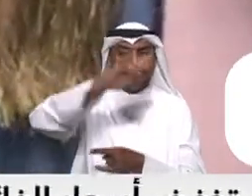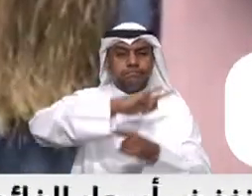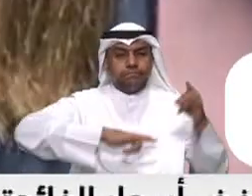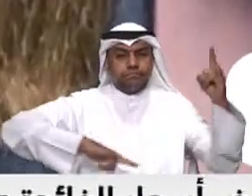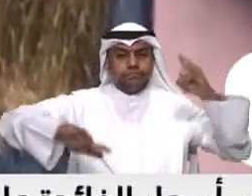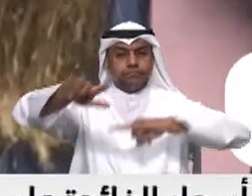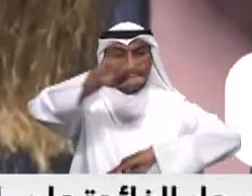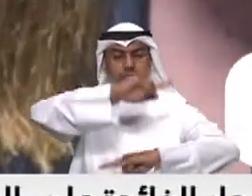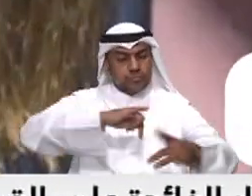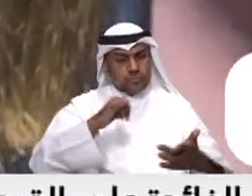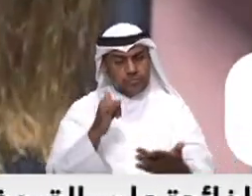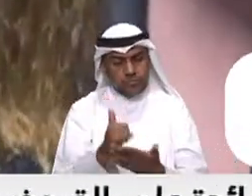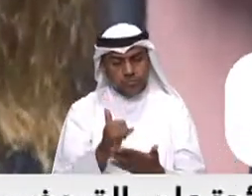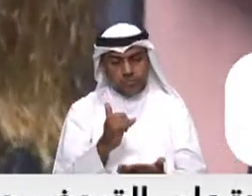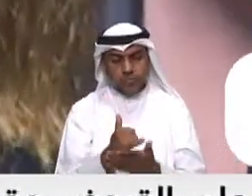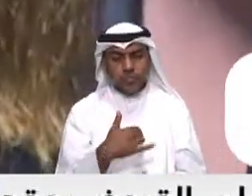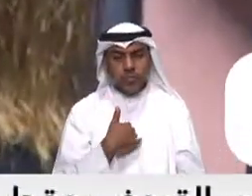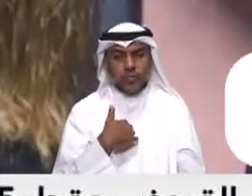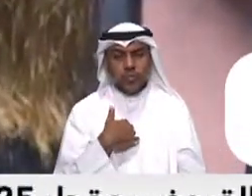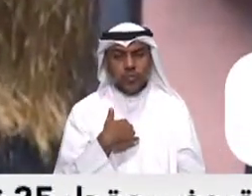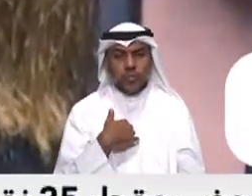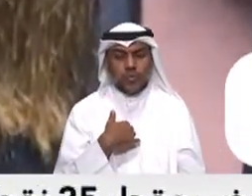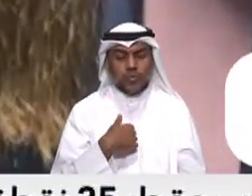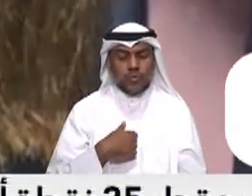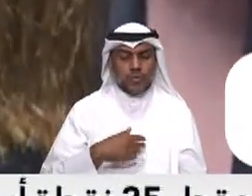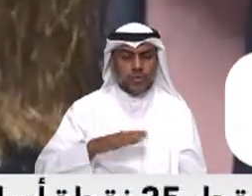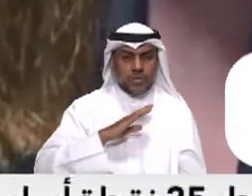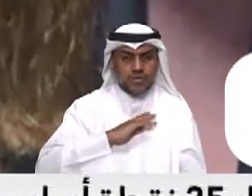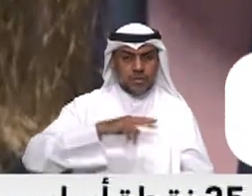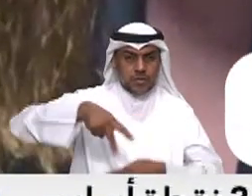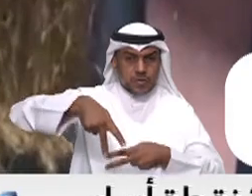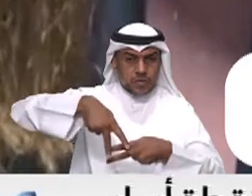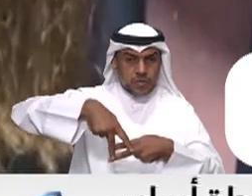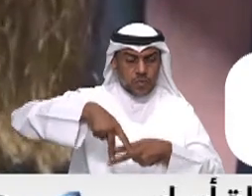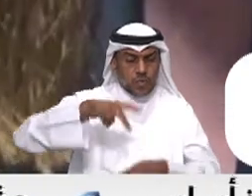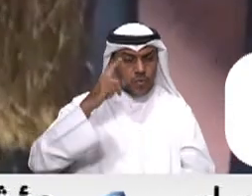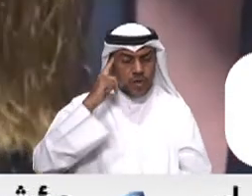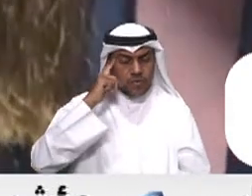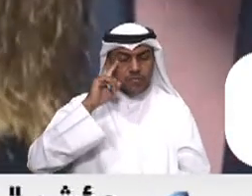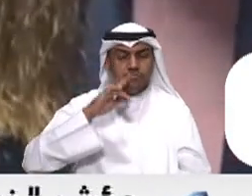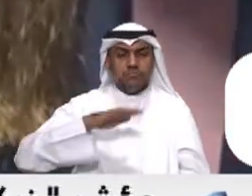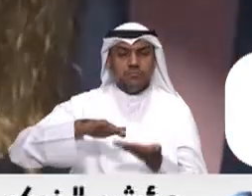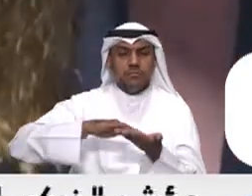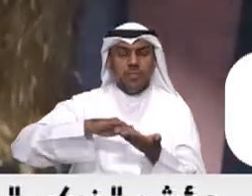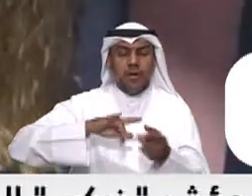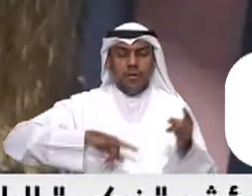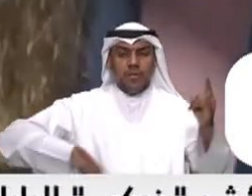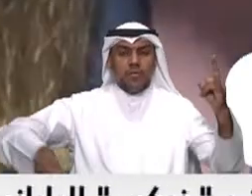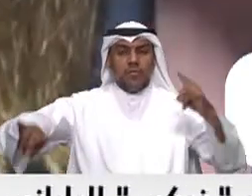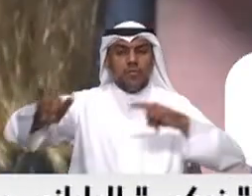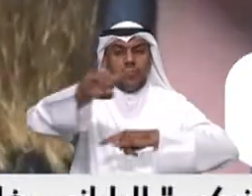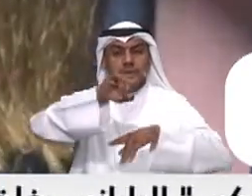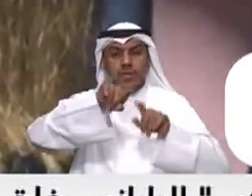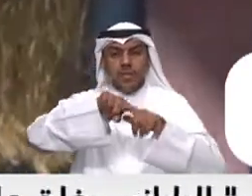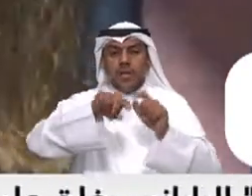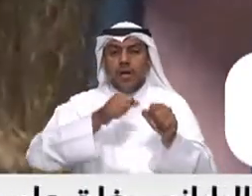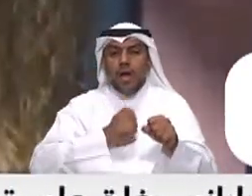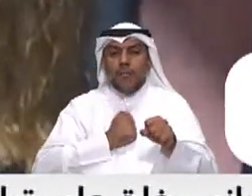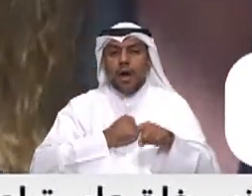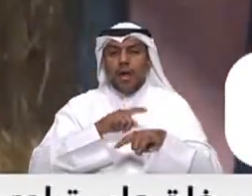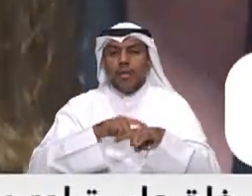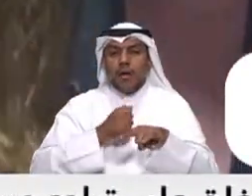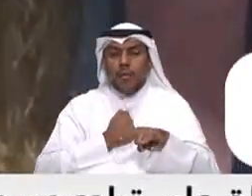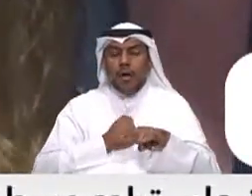وبأن تشرف قواته على بحسب ما سماه إنقاذ فعال، أي أن يكون